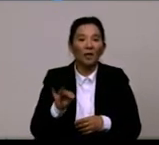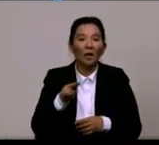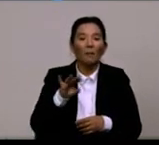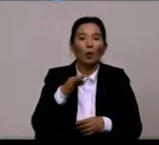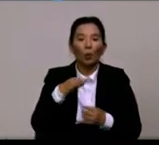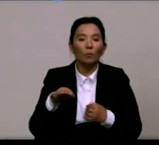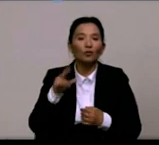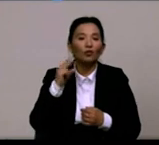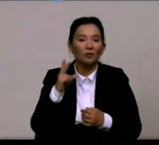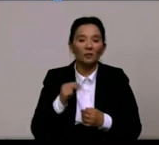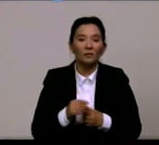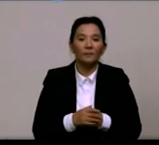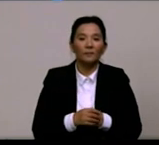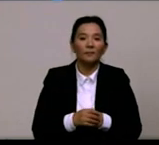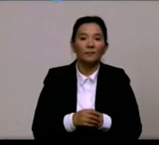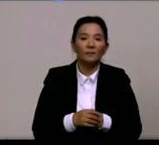чисел.